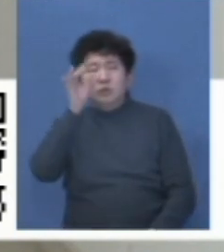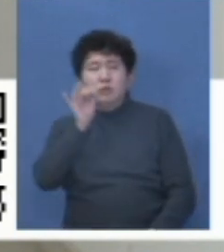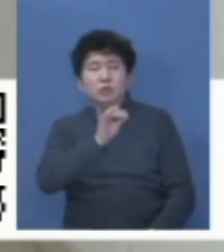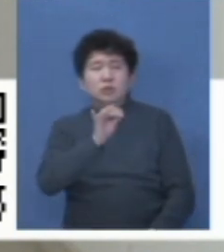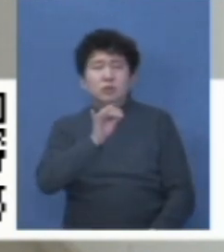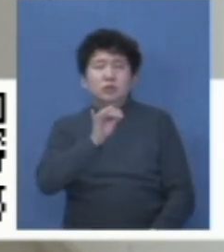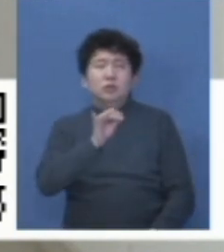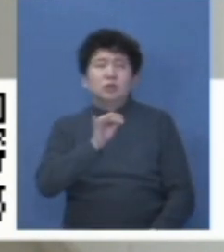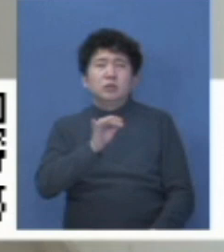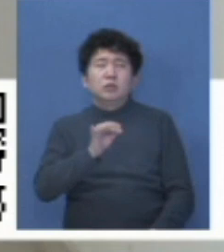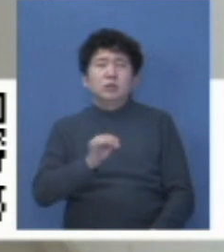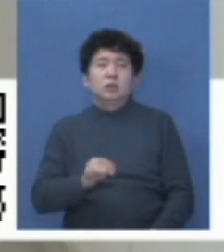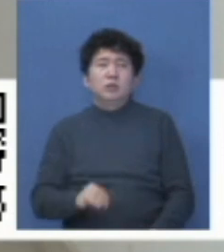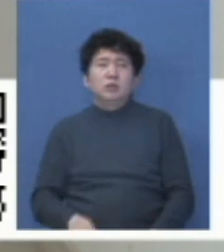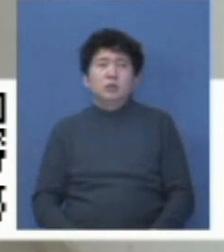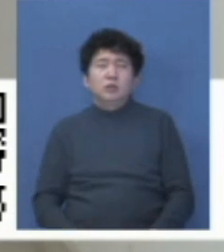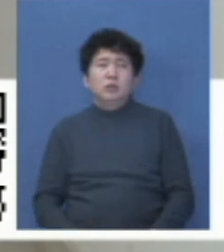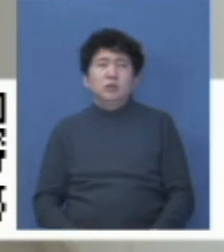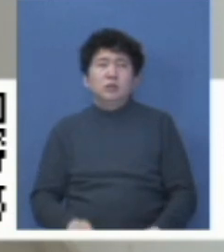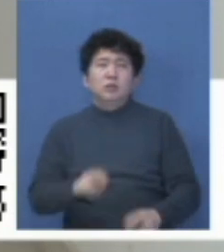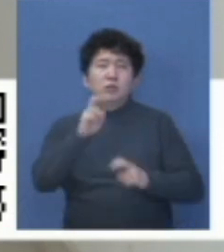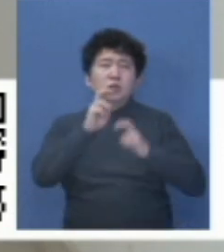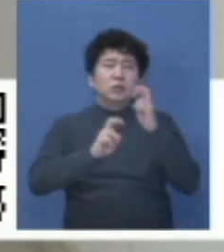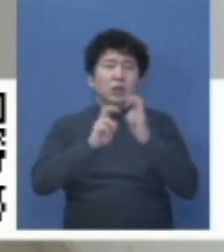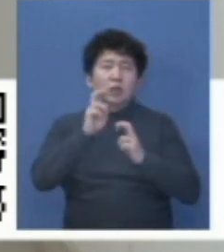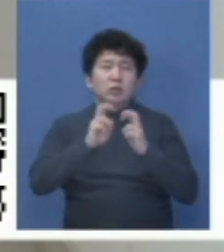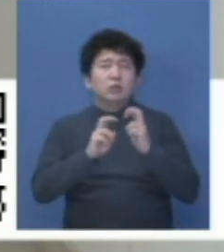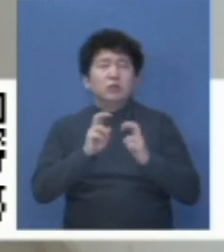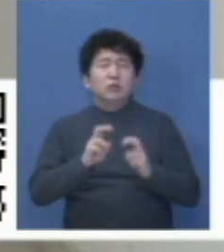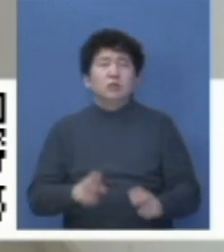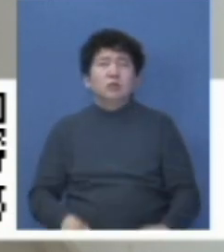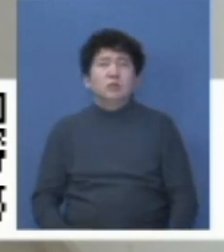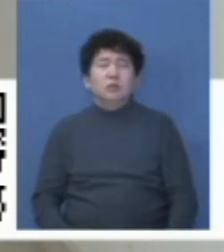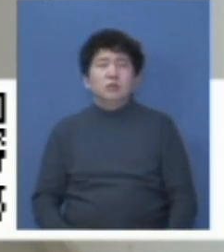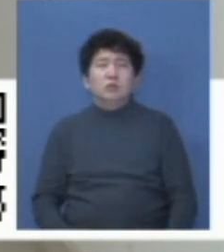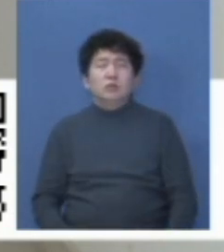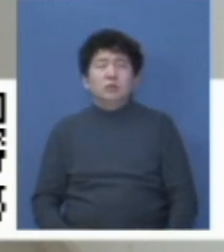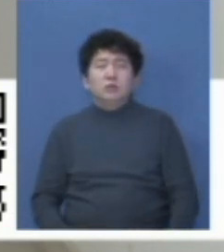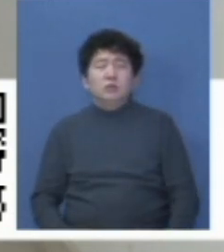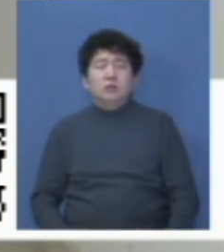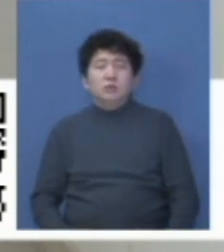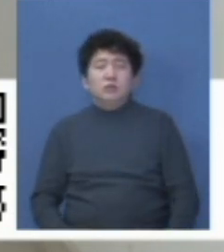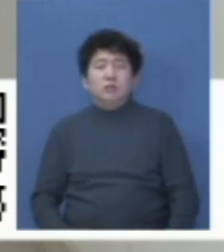и представителем промышленности, и тем самым, так